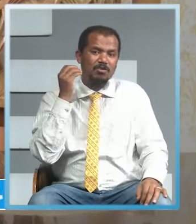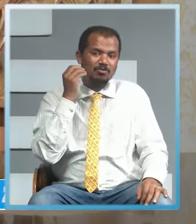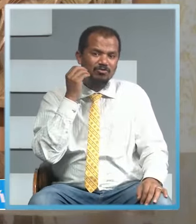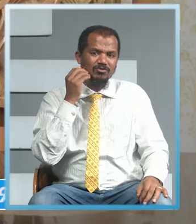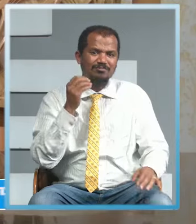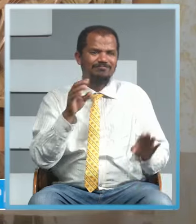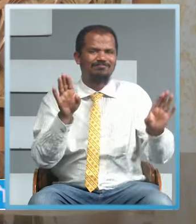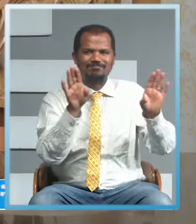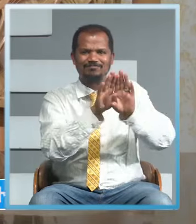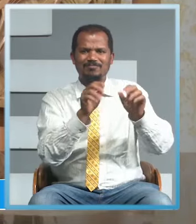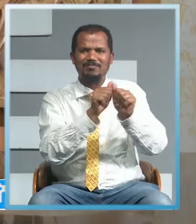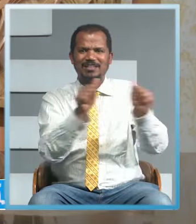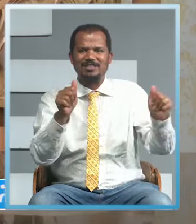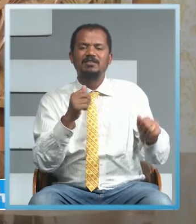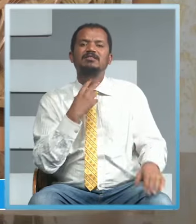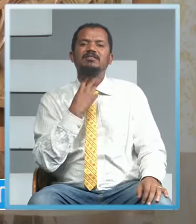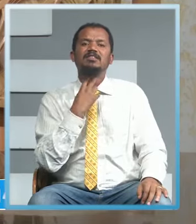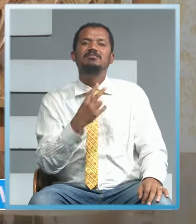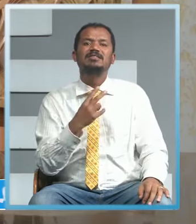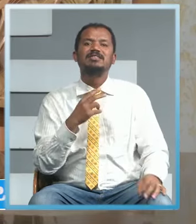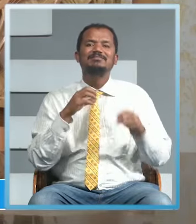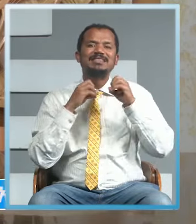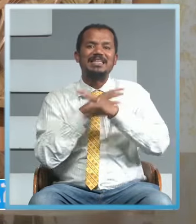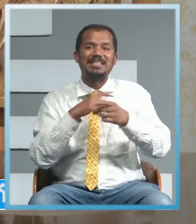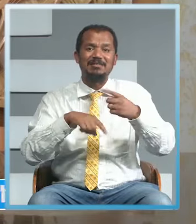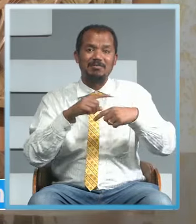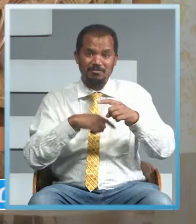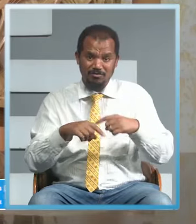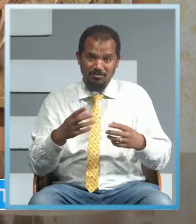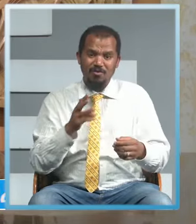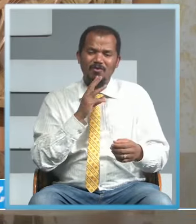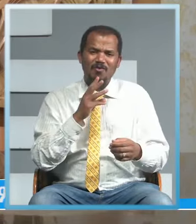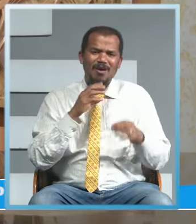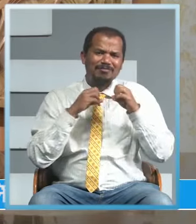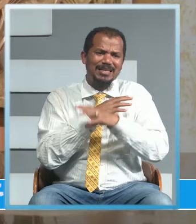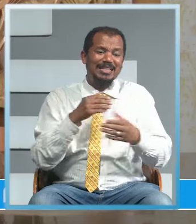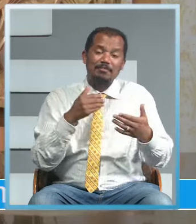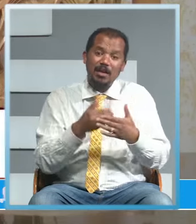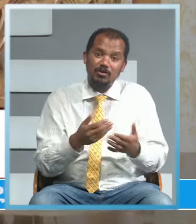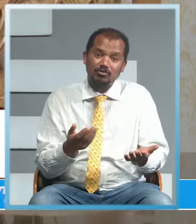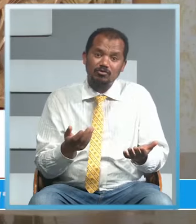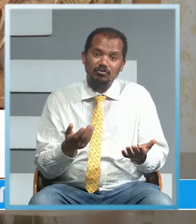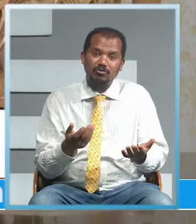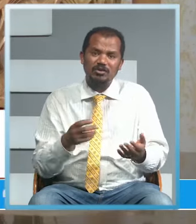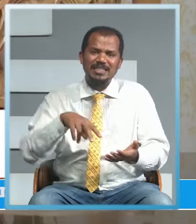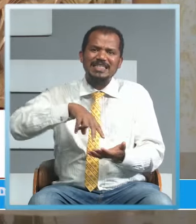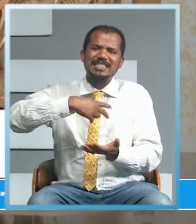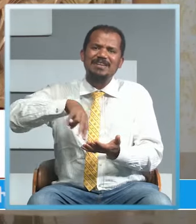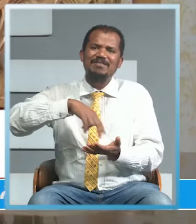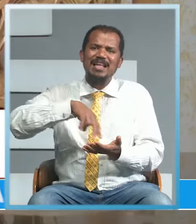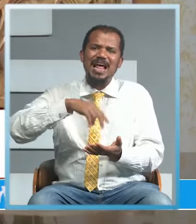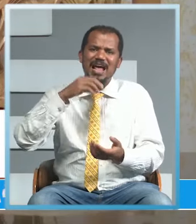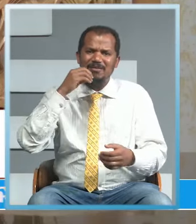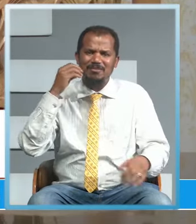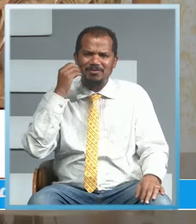ቤቶችን ማሸግ ለምሳሌ የድምፅ ብክለት የሚያደርሱ፣ የሽታ ብክለት፣ የውሃ ብክለት የሚያደርሱ የጭፈራ